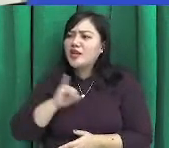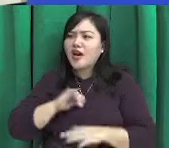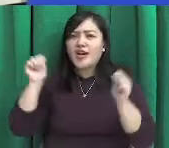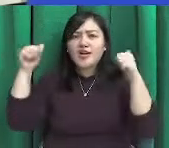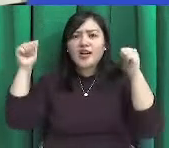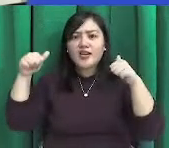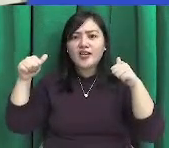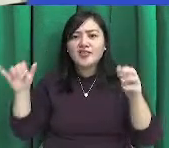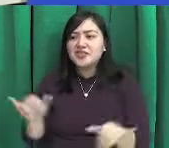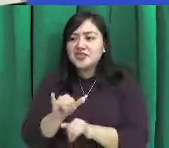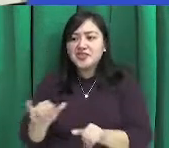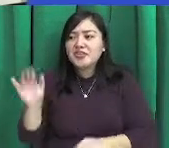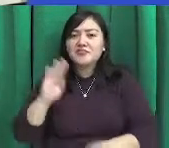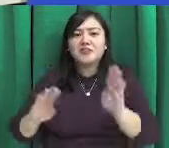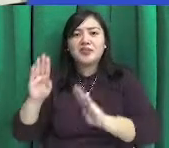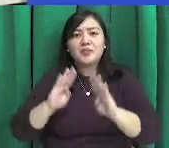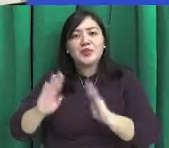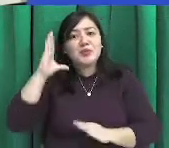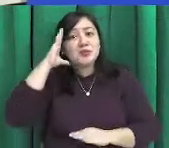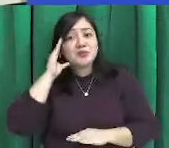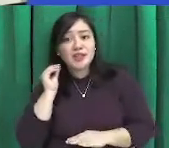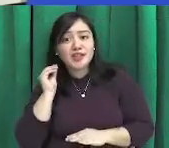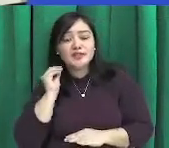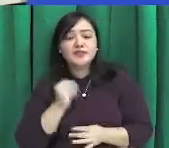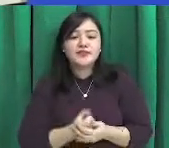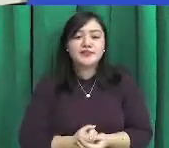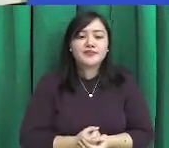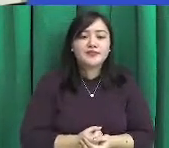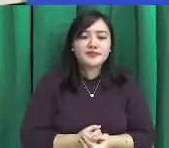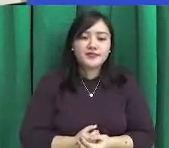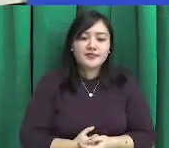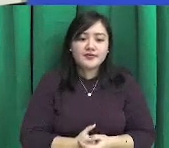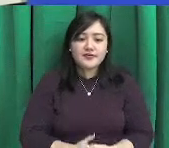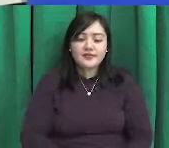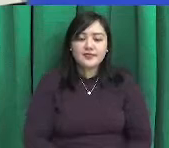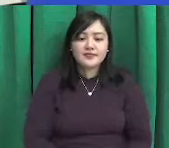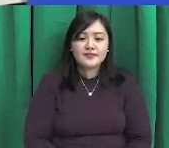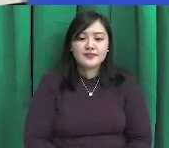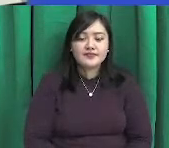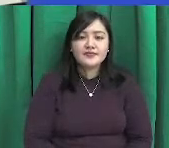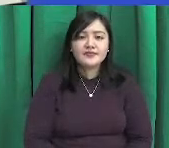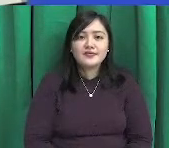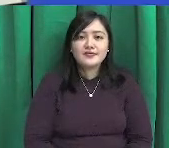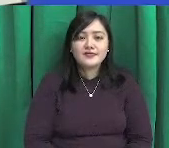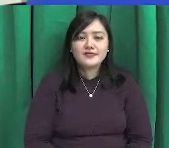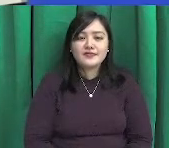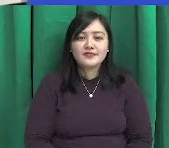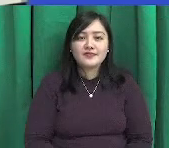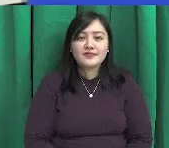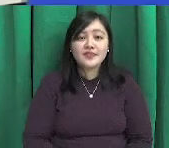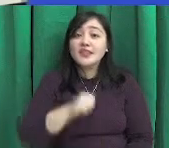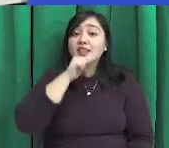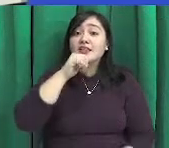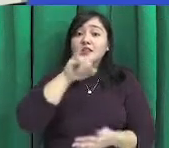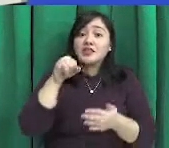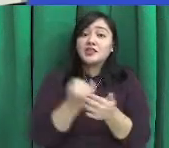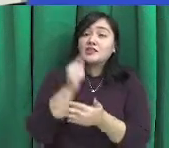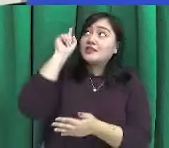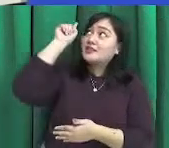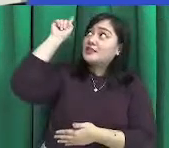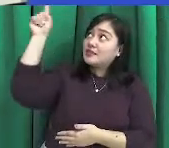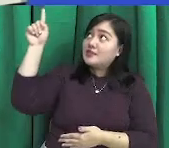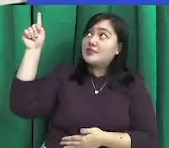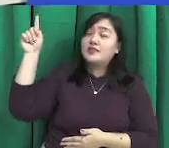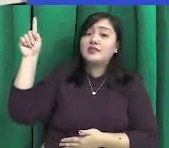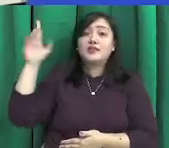Same problem. You see, kaya yung sinasabi ko eh, hindi lamang ho si Nida may problema nito. Napakaraming mga asawang